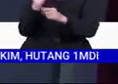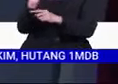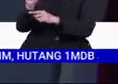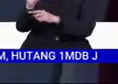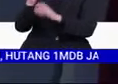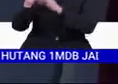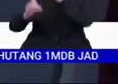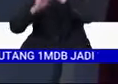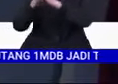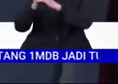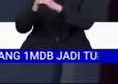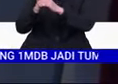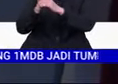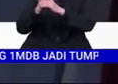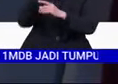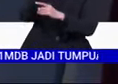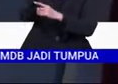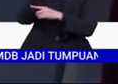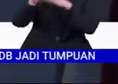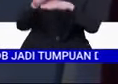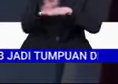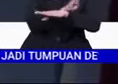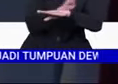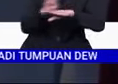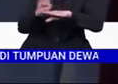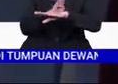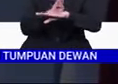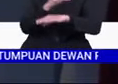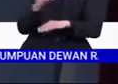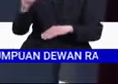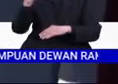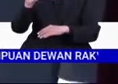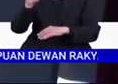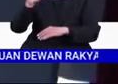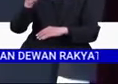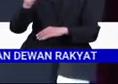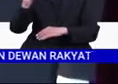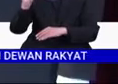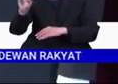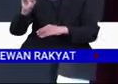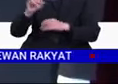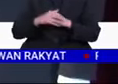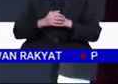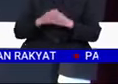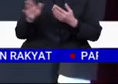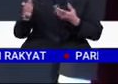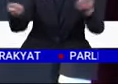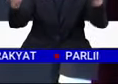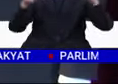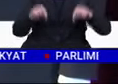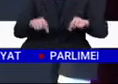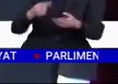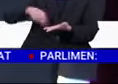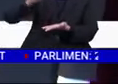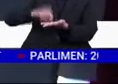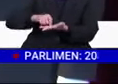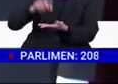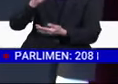di dunia khusus untuk acara pernyataan dan Legacy Beliau berkata demikian ketika hadir menyaksikan majelis